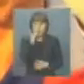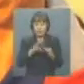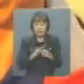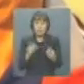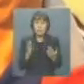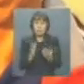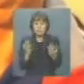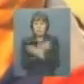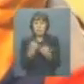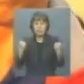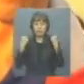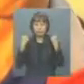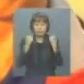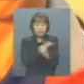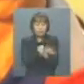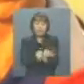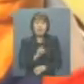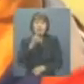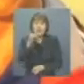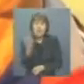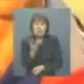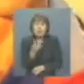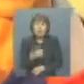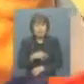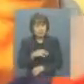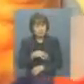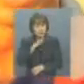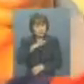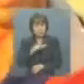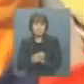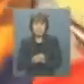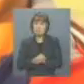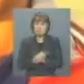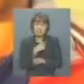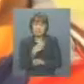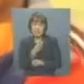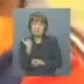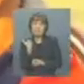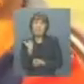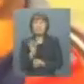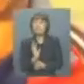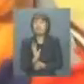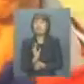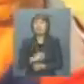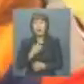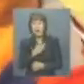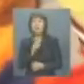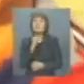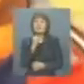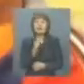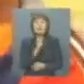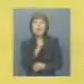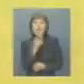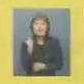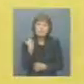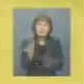าว่าขี้น้อยใจเนี่ยน้อยใจไหมคร ับไม่มีน้อยใจครับเขาอารมณ์ดีตลอดถึงแม้จะโดนด่าโดนอะไรบ้างโดนตำหนิไปบ้างเขาไม่น้อย